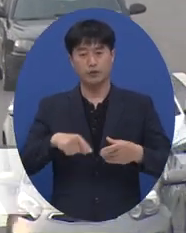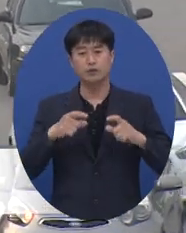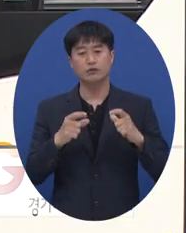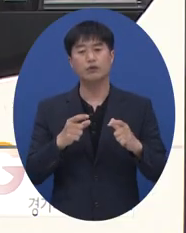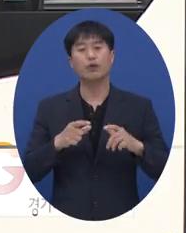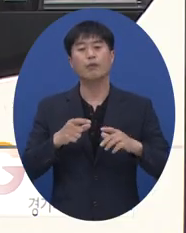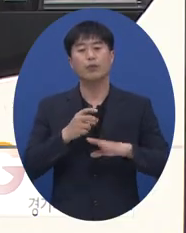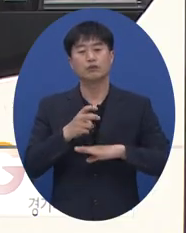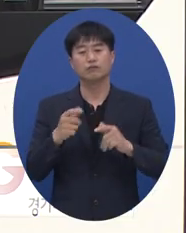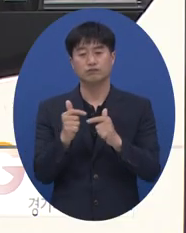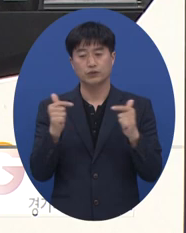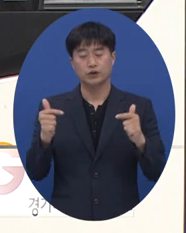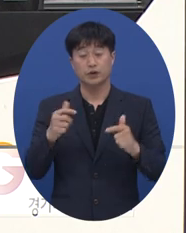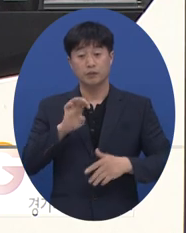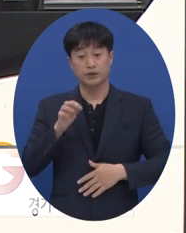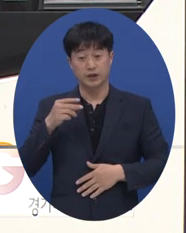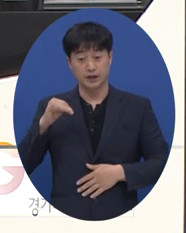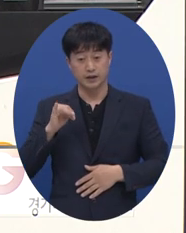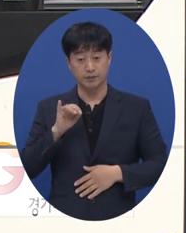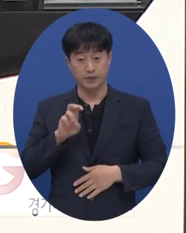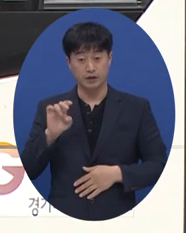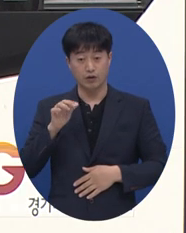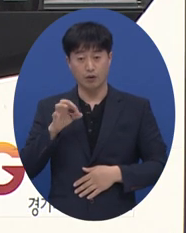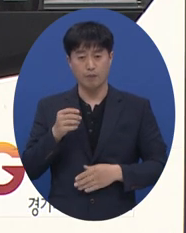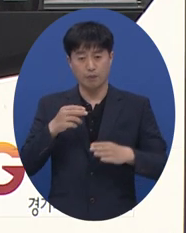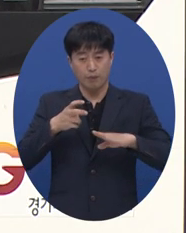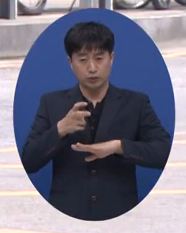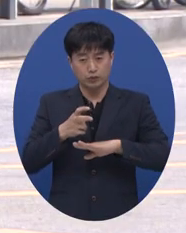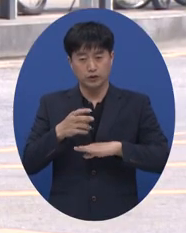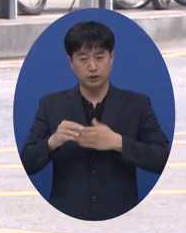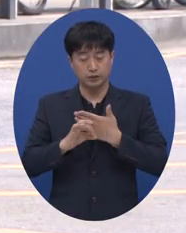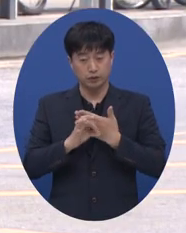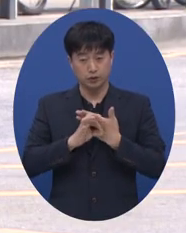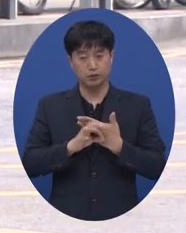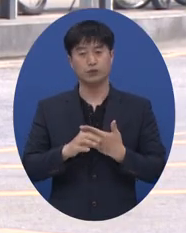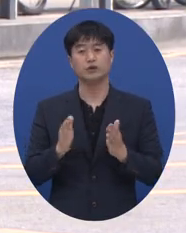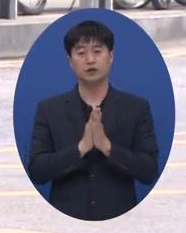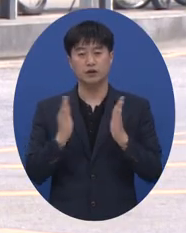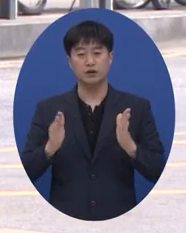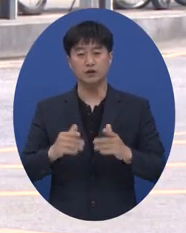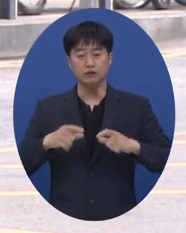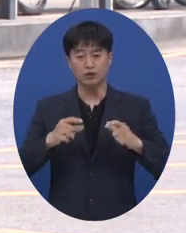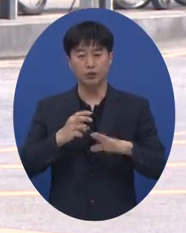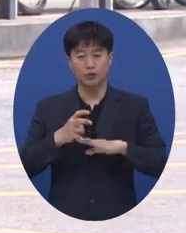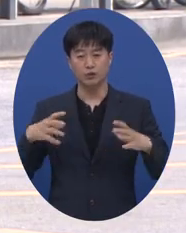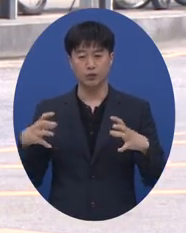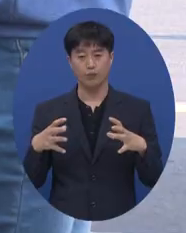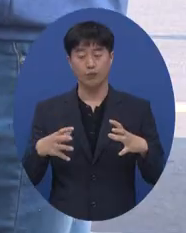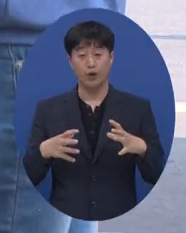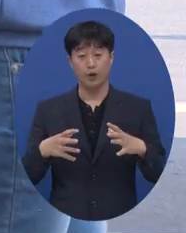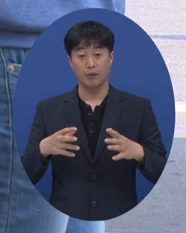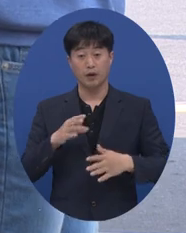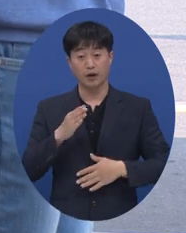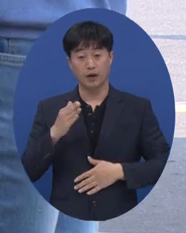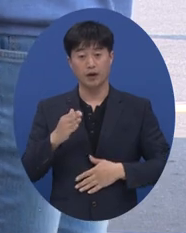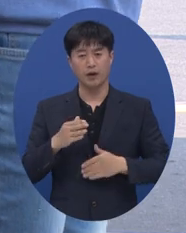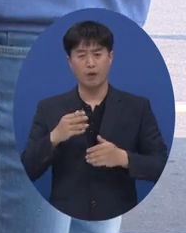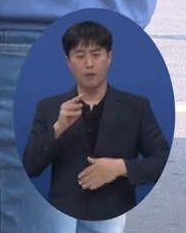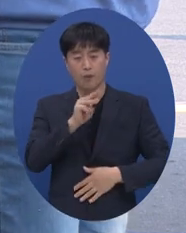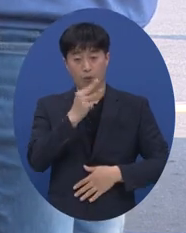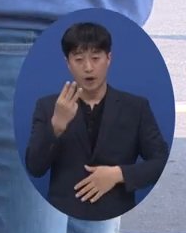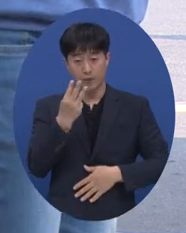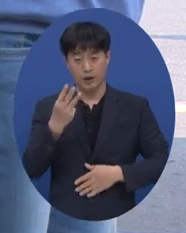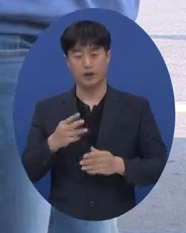늘리고 프리미엄 광역버스 도 시범 도입합니다 또 광역 버스를 포함한 시내버스에 무료 와이파이 서비스를